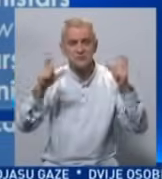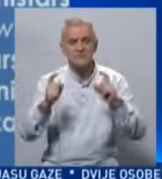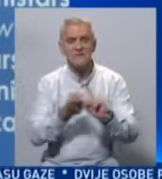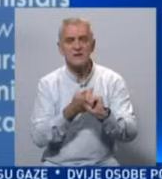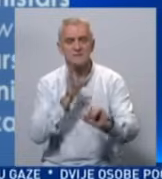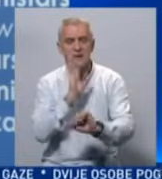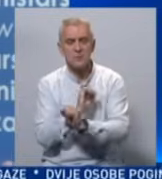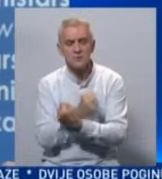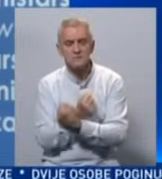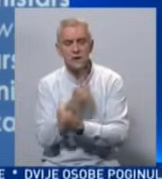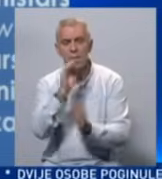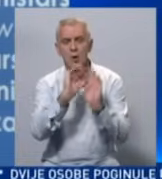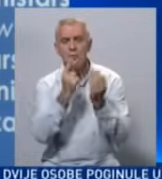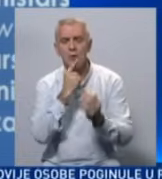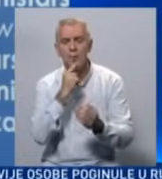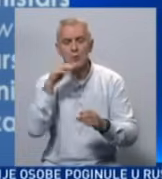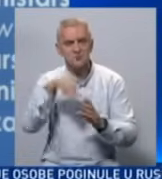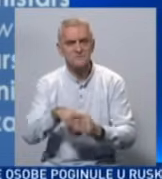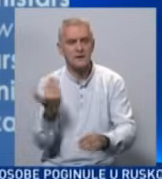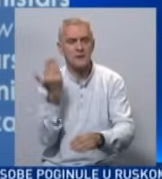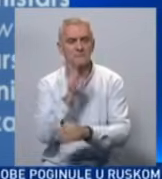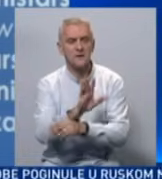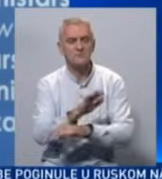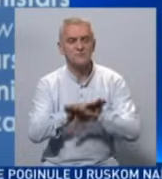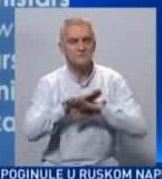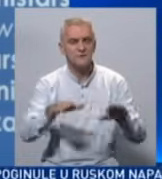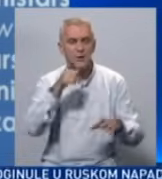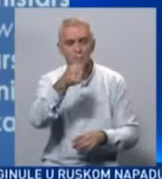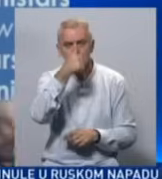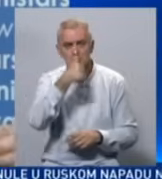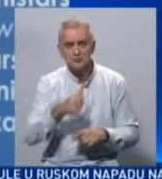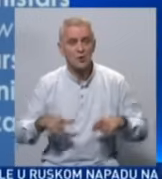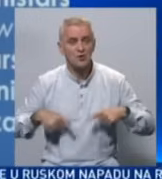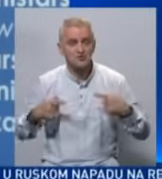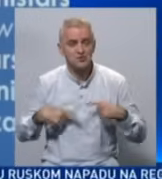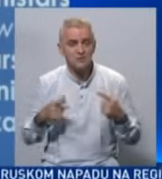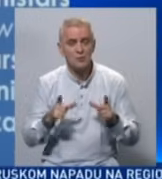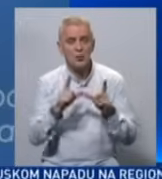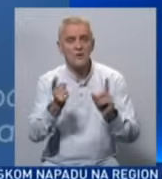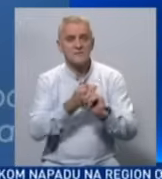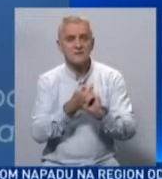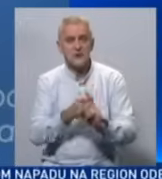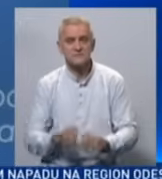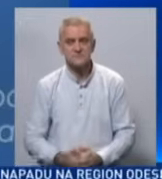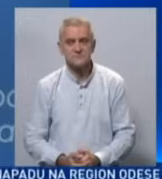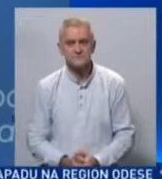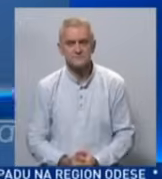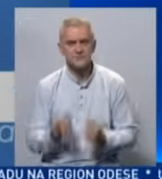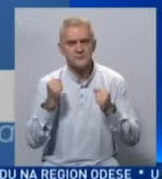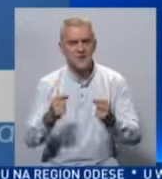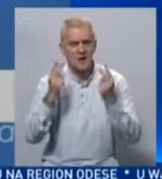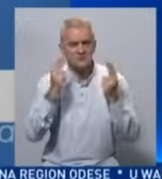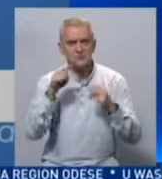Hercegovine i komora, koji zapravo predstavljaju sve ono što je život u Federaciji Bosne i Hercegovine. Vrlo je značajno da je